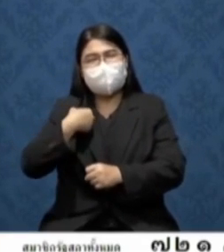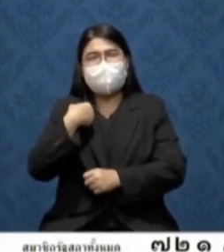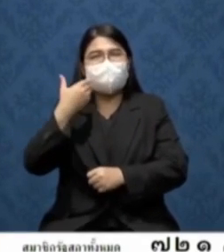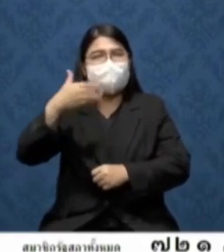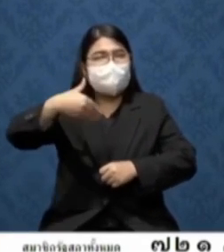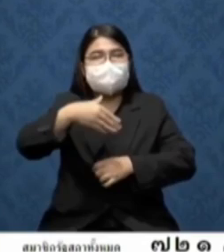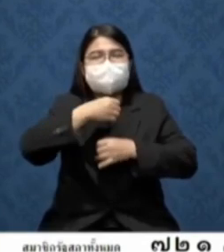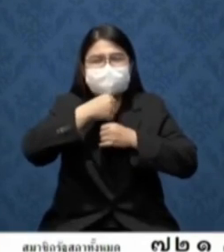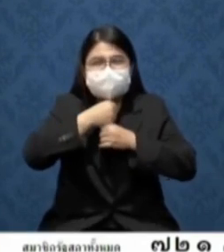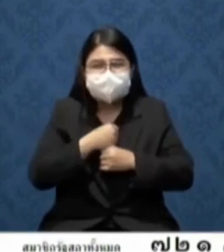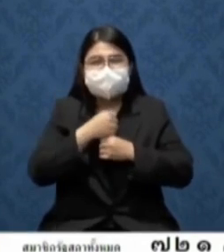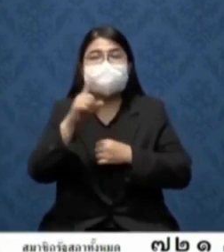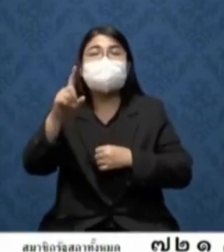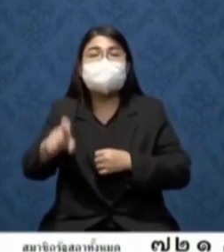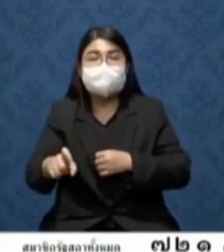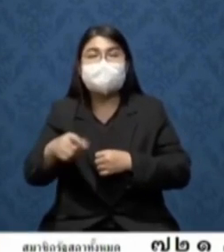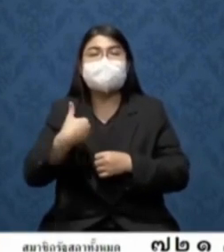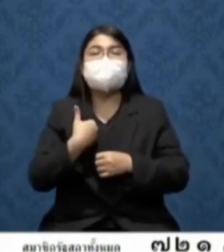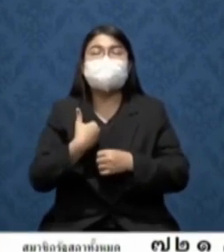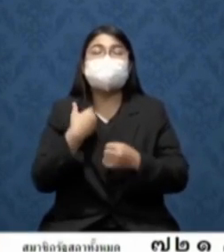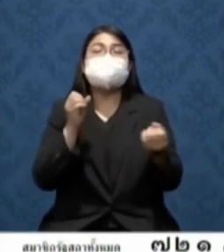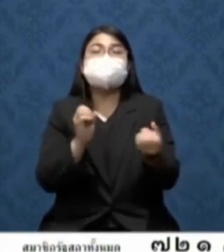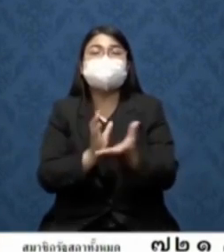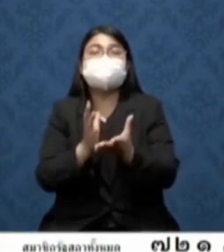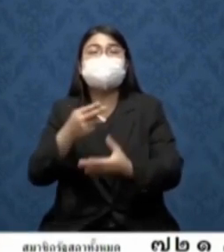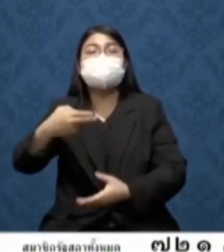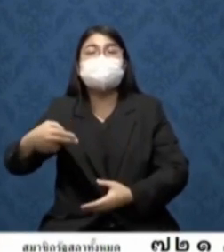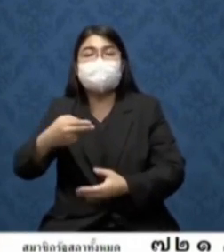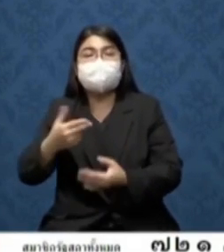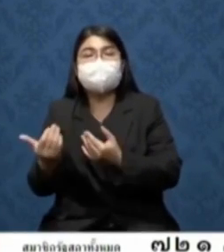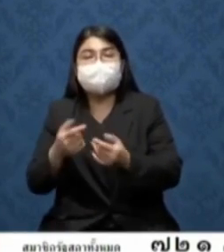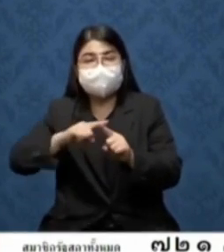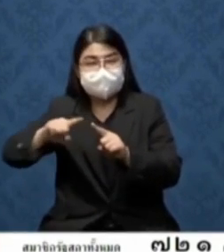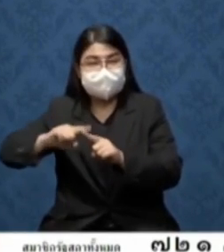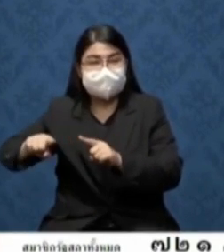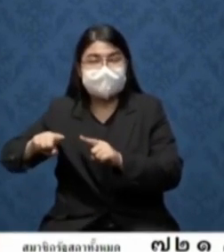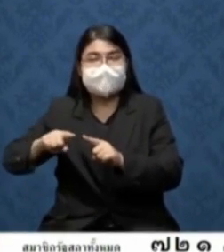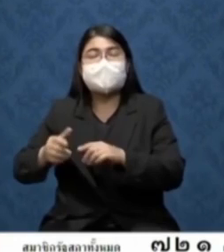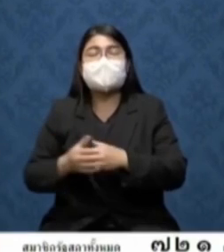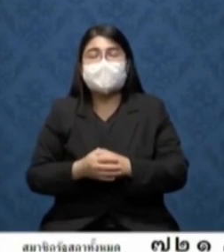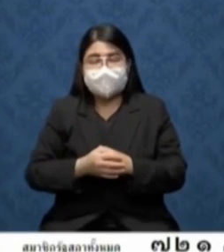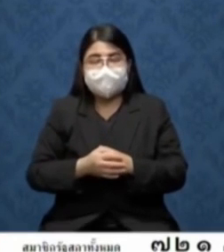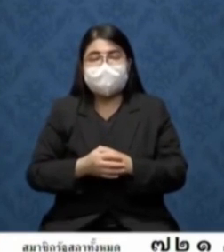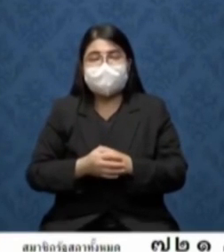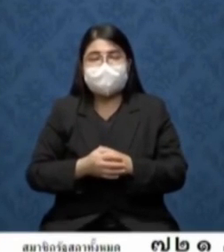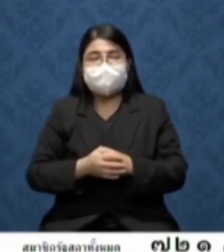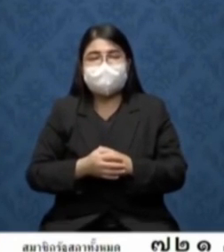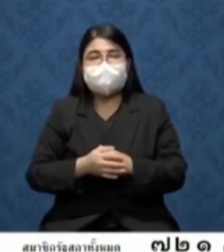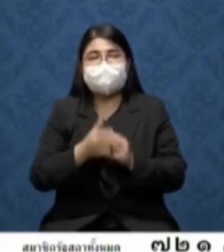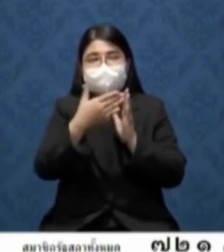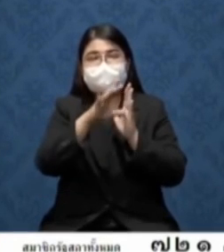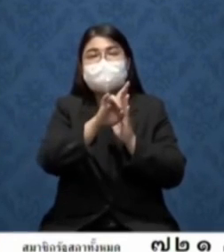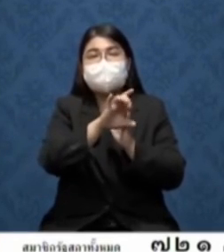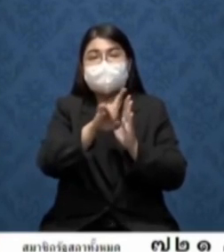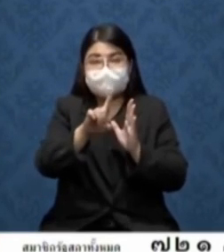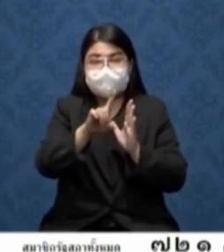งต่อไปถึงลูกหลานของพวกเราด้วยจาก101ครับท่านประธานนั่นคือเหตุผลนั่นคือ